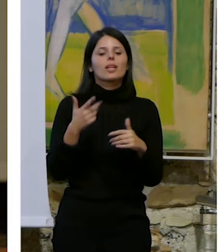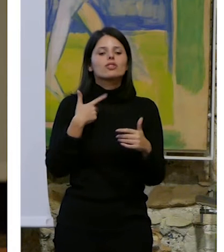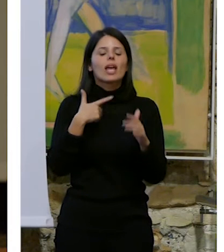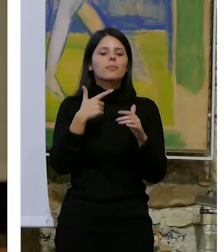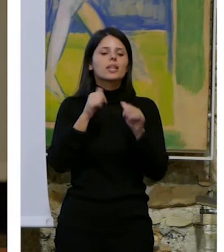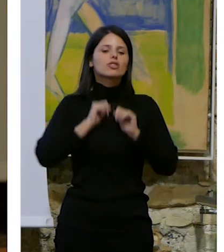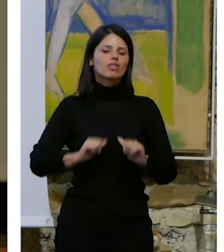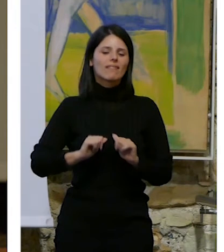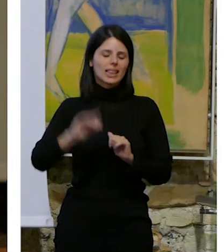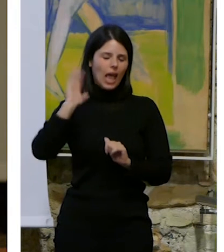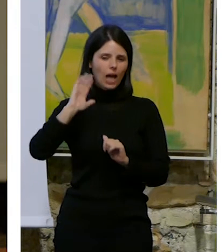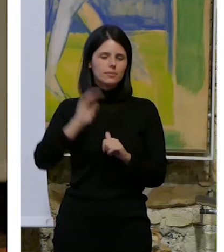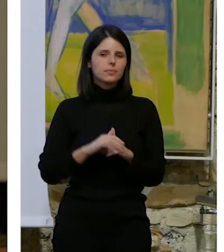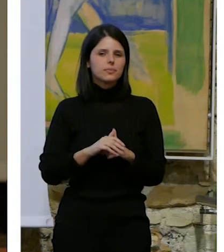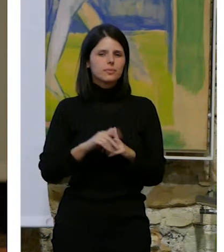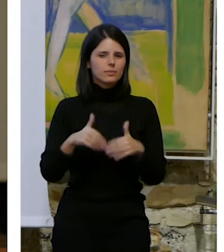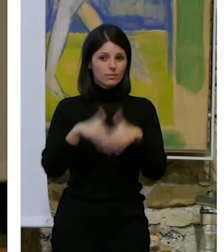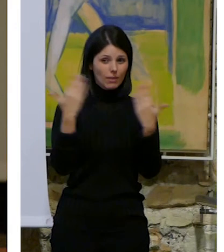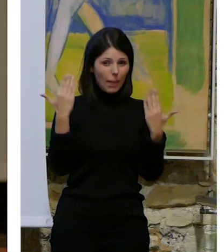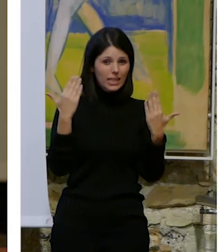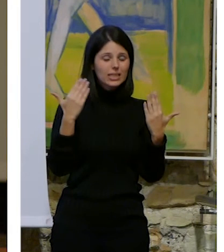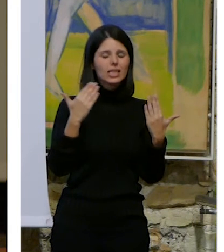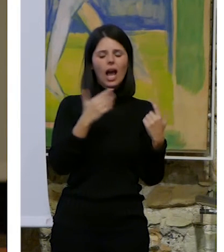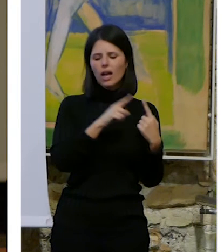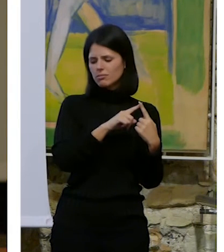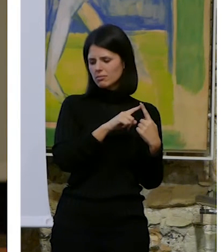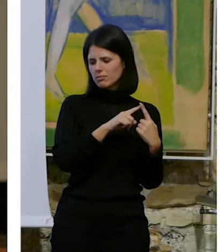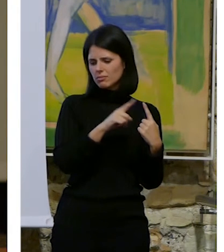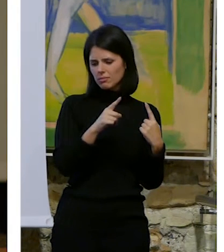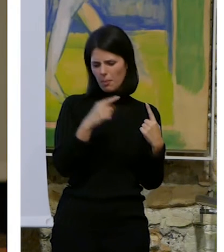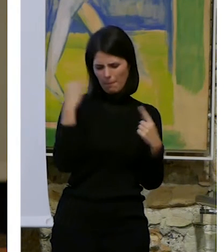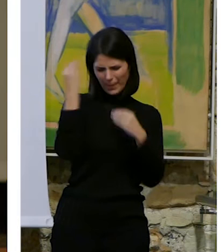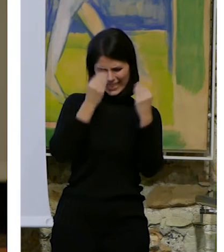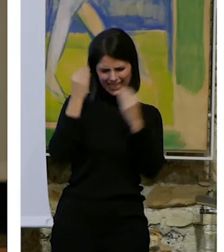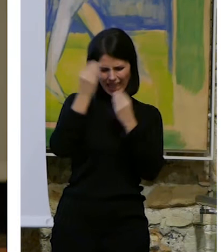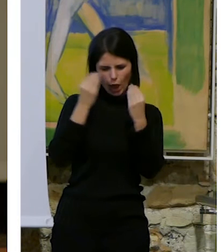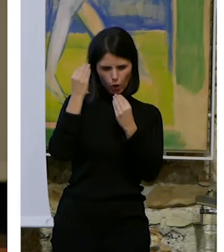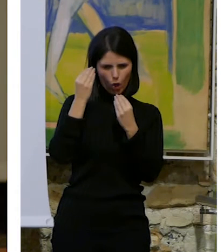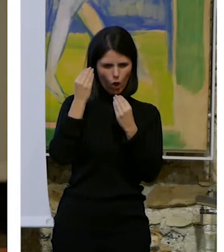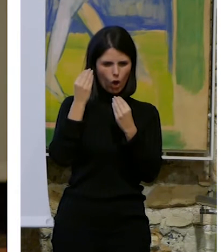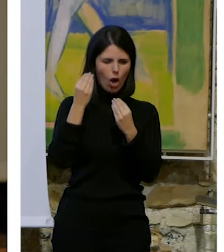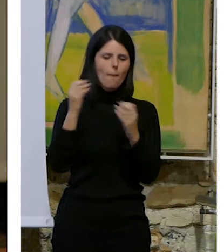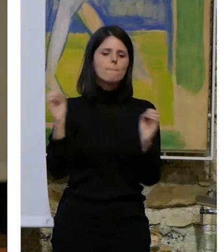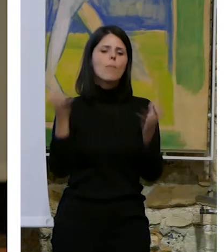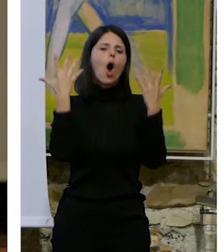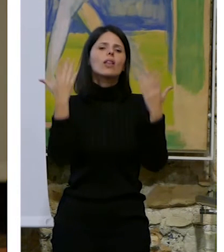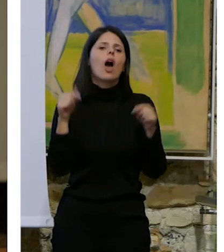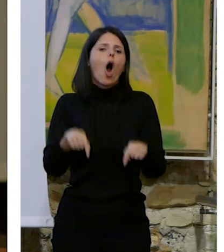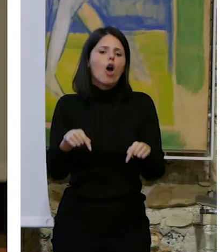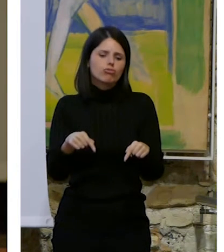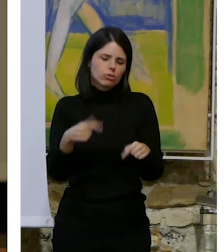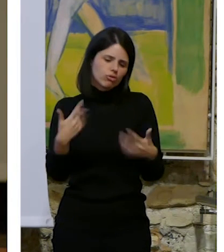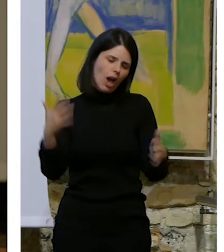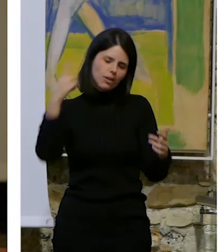fino a ieri mattina, vanno a formare gran parte di un momento di pensiero straordinario che la moda di oggi ha